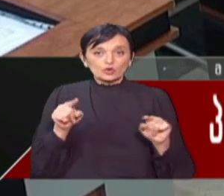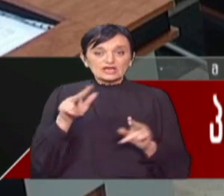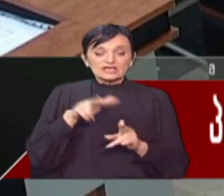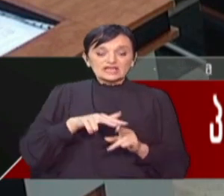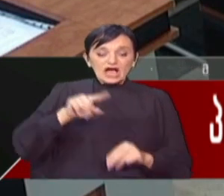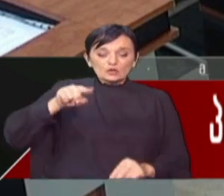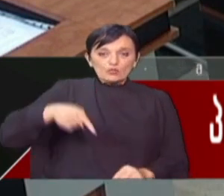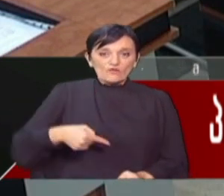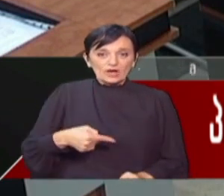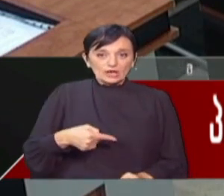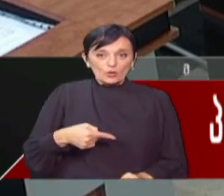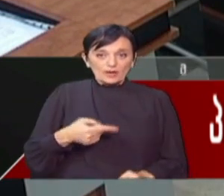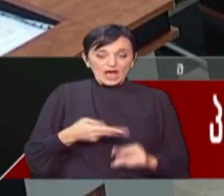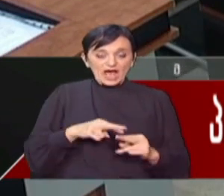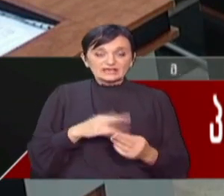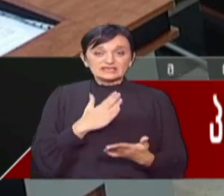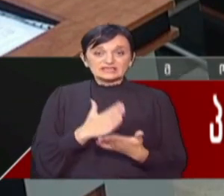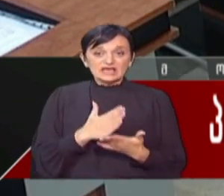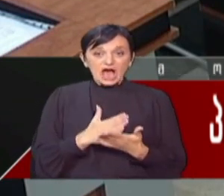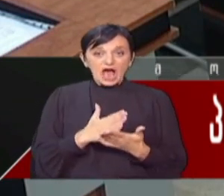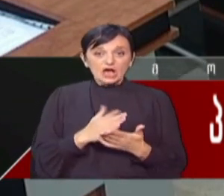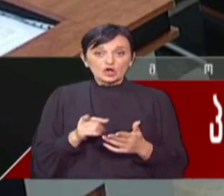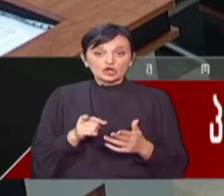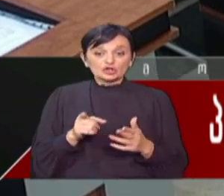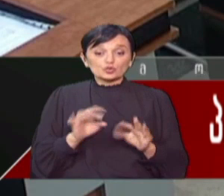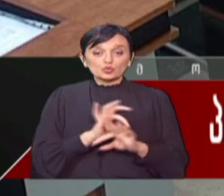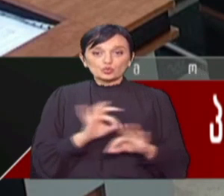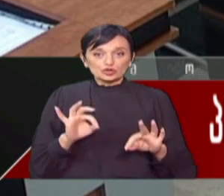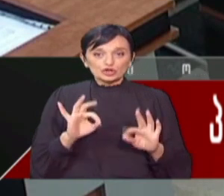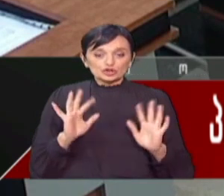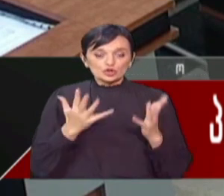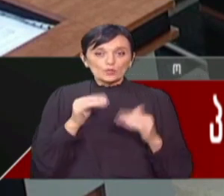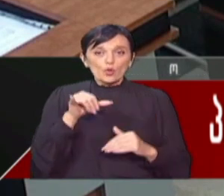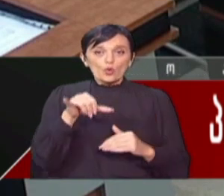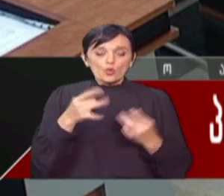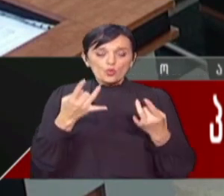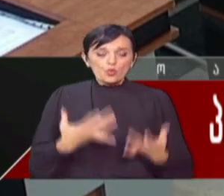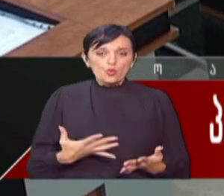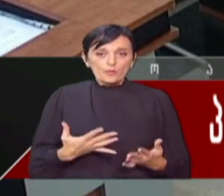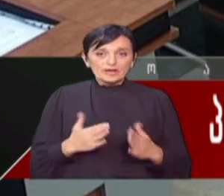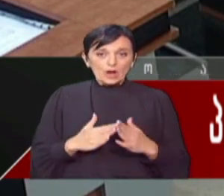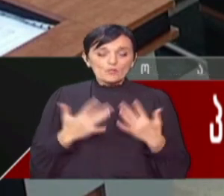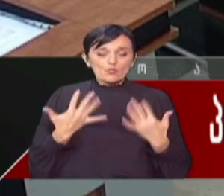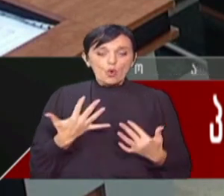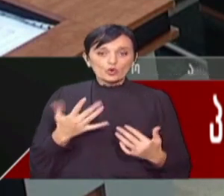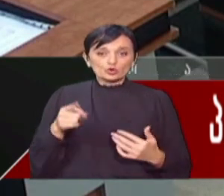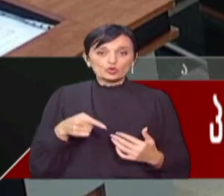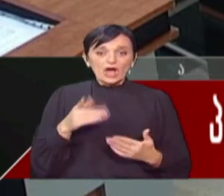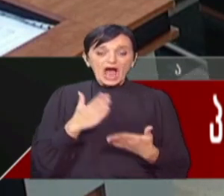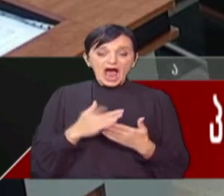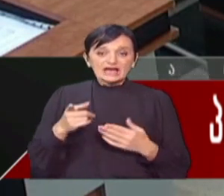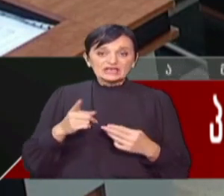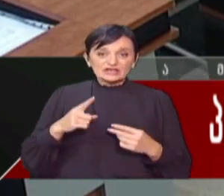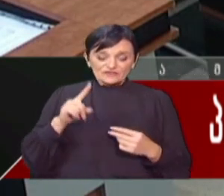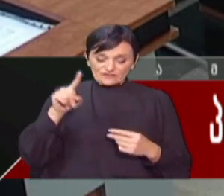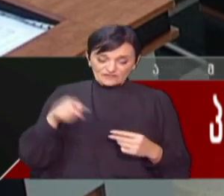დაკისრებულ მოვალეობებს. Და ეს არის ზუსტად ის უნიკალური შემთხვევა, როდესაც მას უბრალოდ მოეთხოვება, ის არის